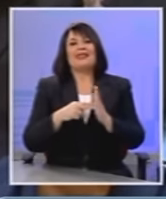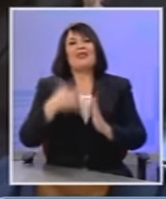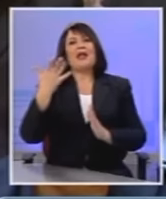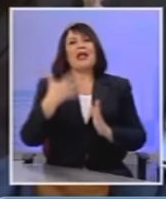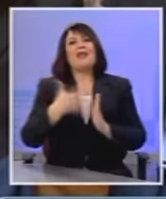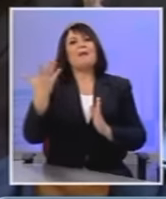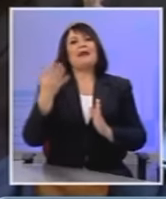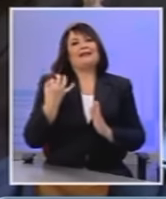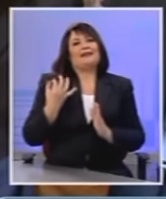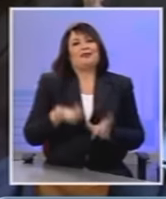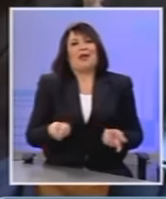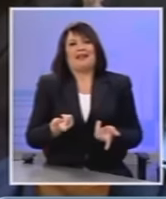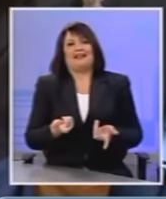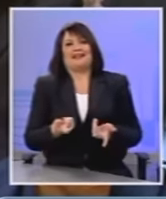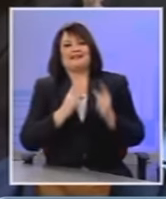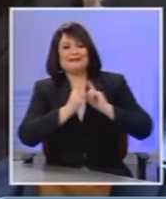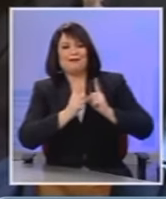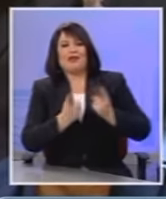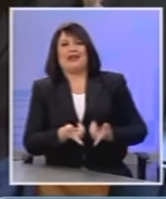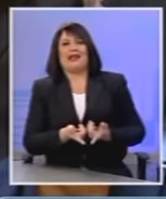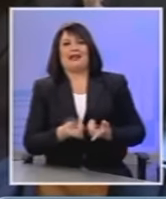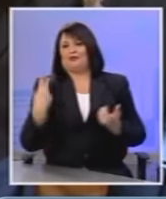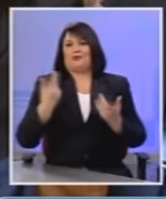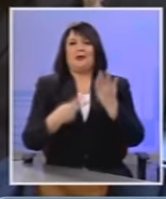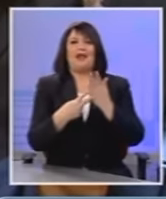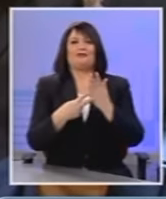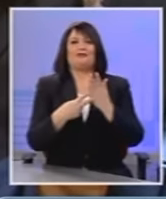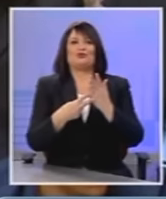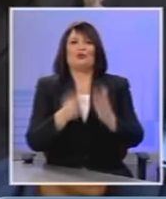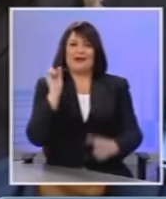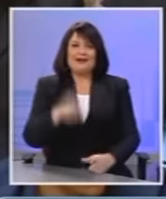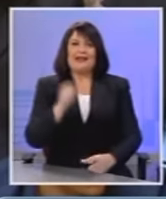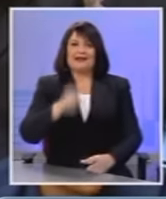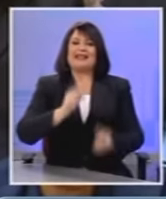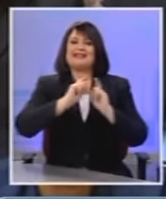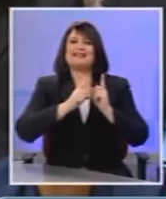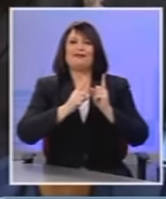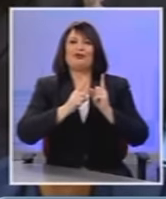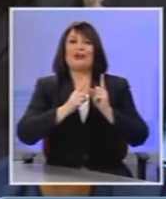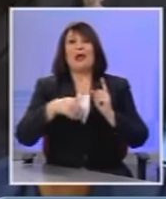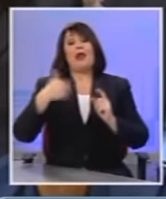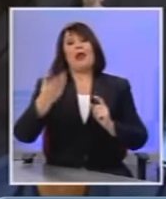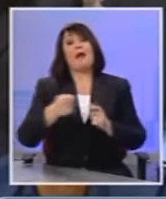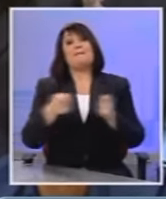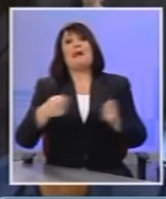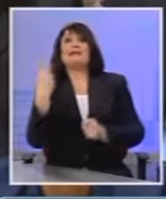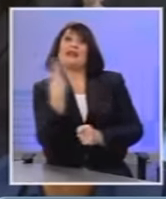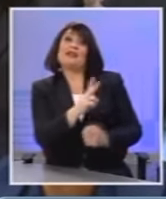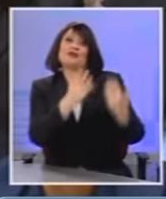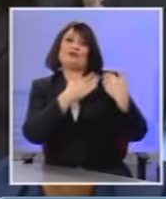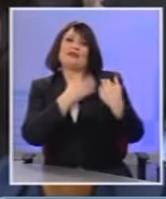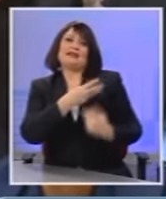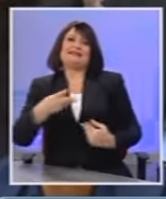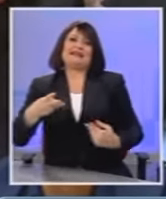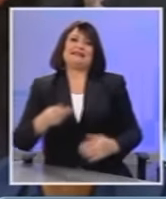2015, με συγχωρείτε, όταν συμφωνήσατε και είπατε ναι σε συμφωνία και τα μέτρα είναι δική σας υπόθεση